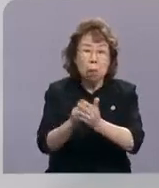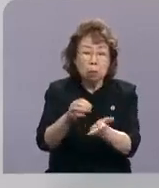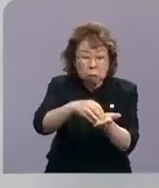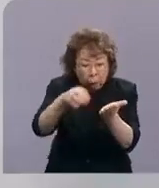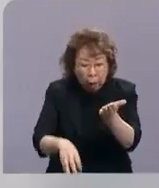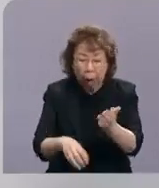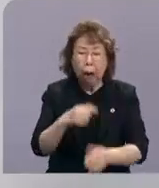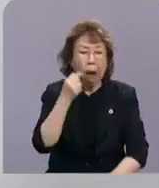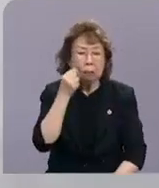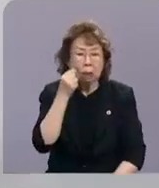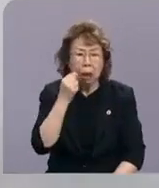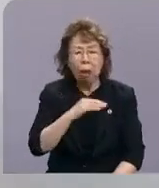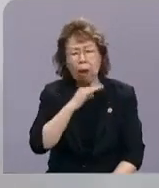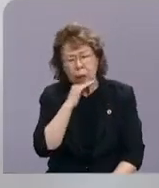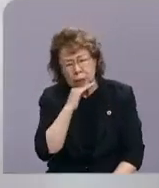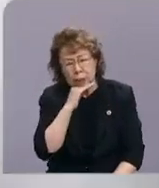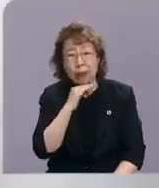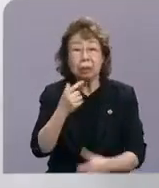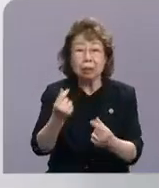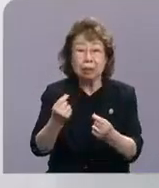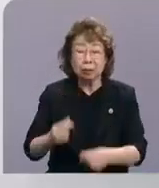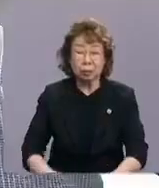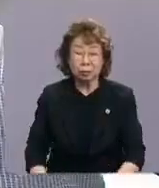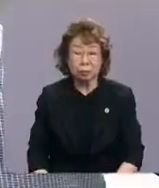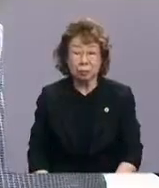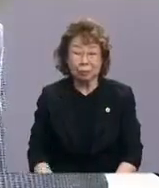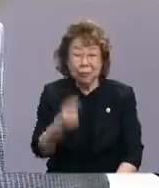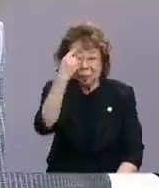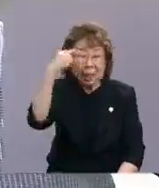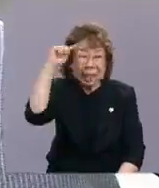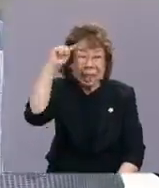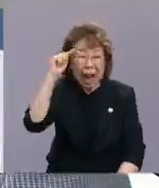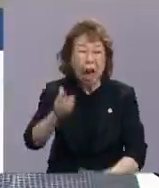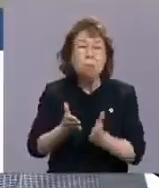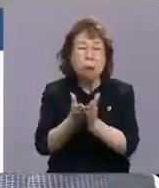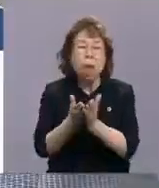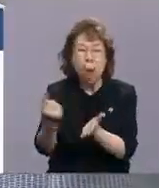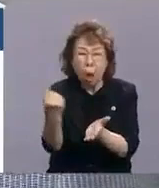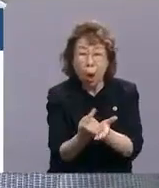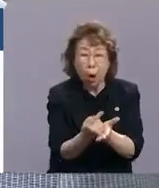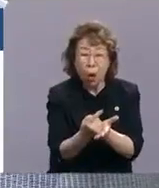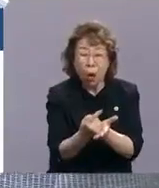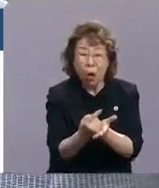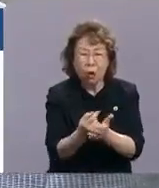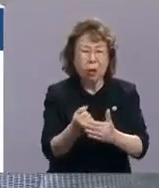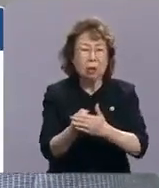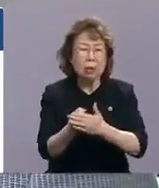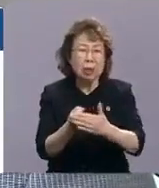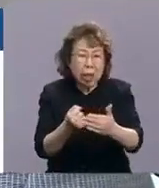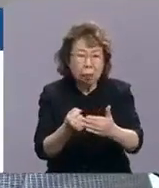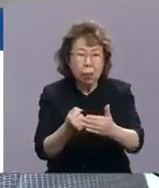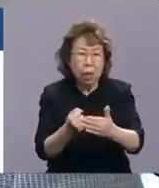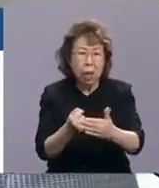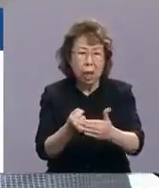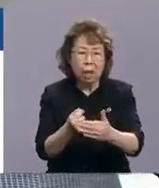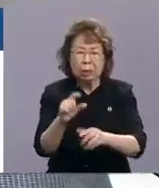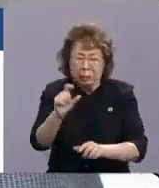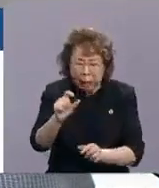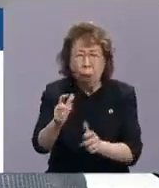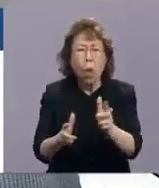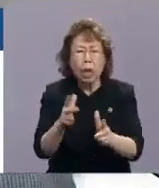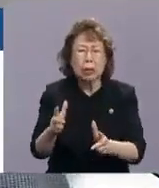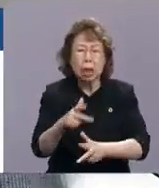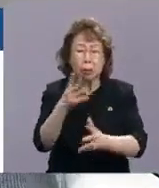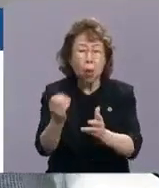하역을 제때 못하고 있다는 겁니다. 러시아 배들 입항으로 인해 가지고 사실 작은 회사들은 지금